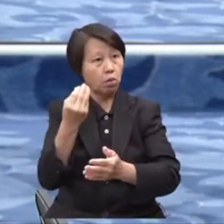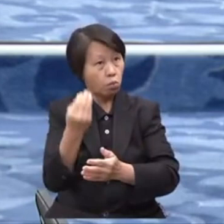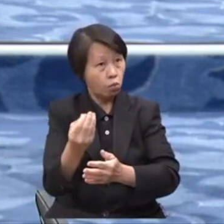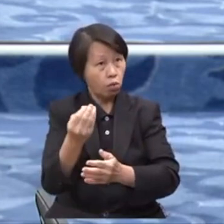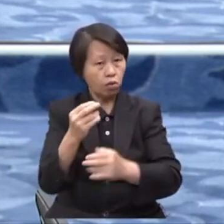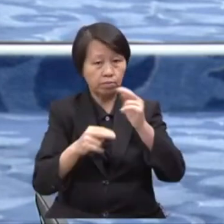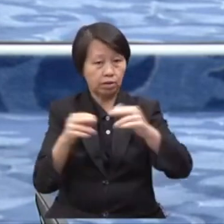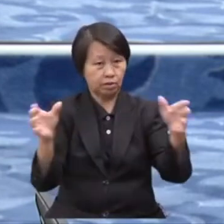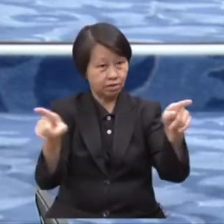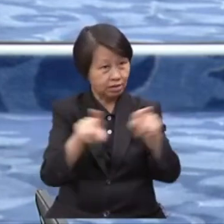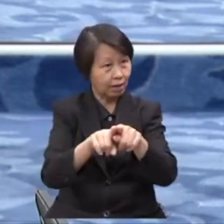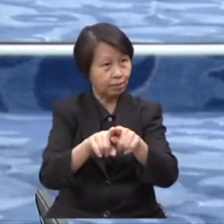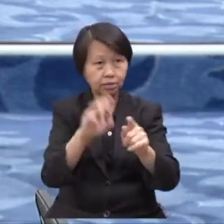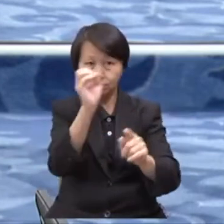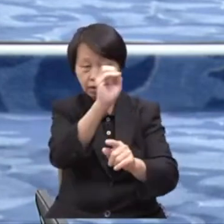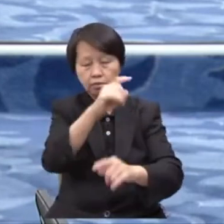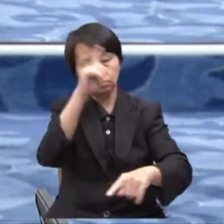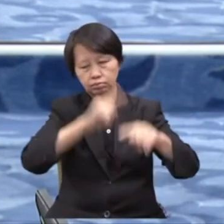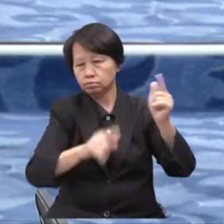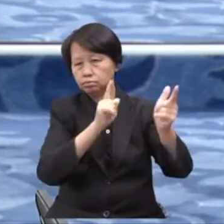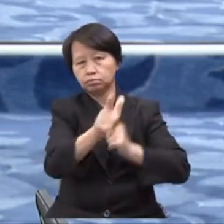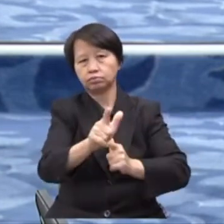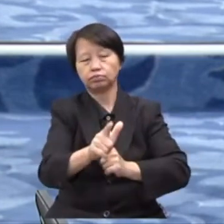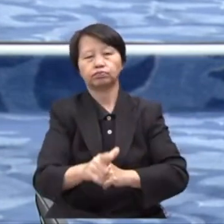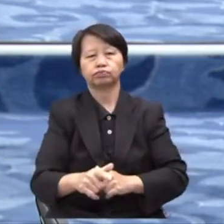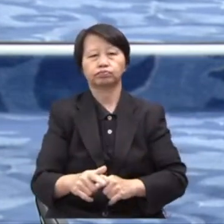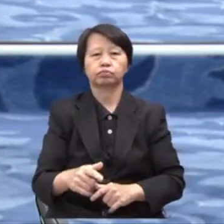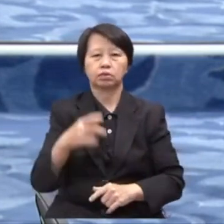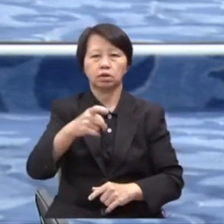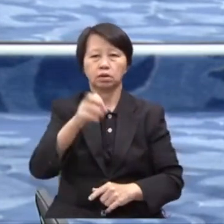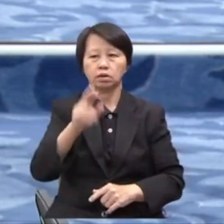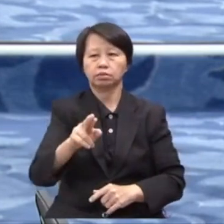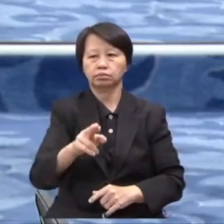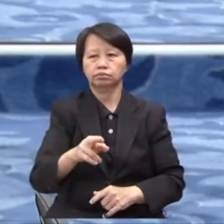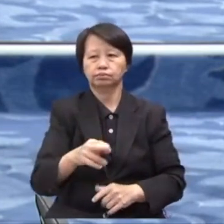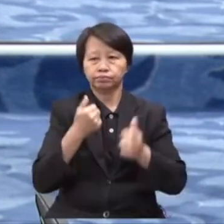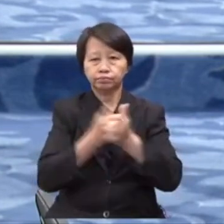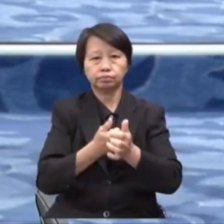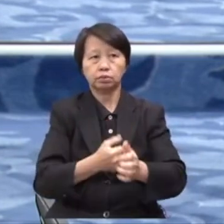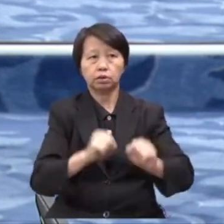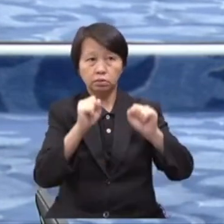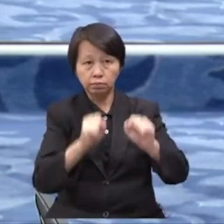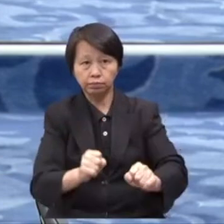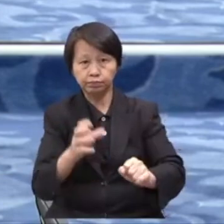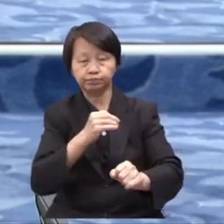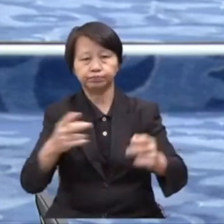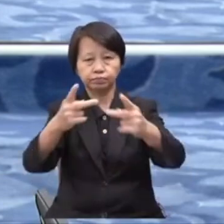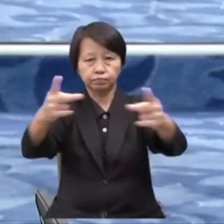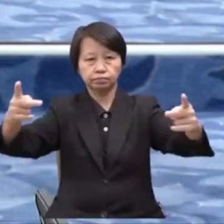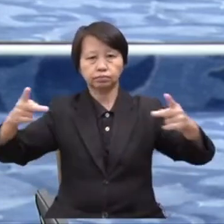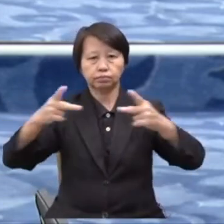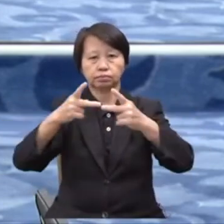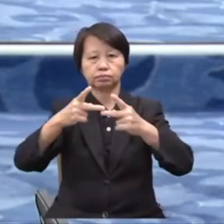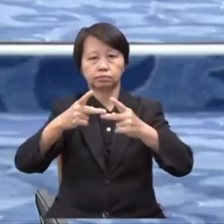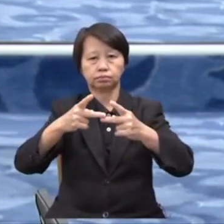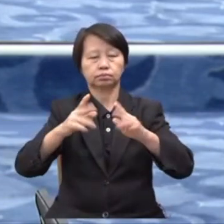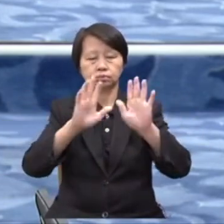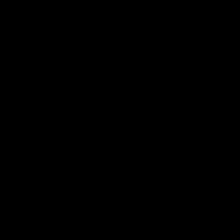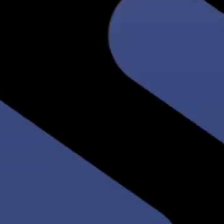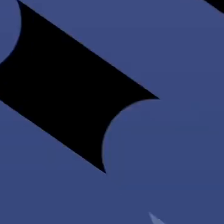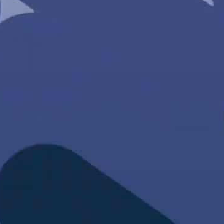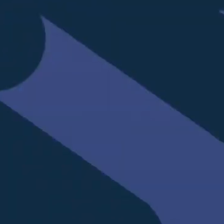dan juga Project perumahan rakyat menurut kawasan ke lapangan